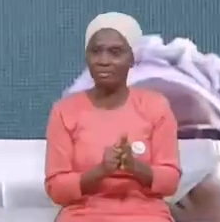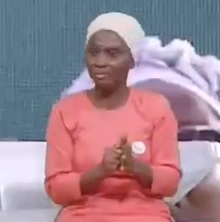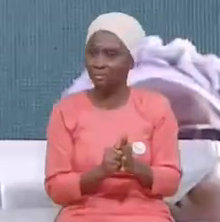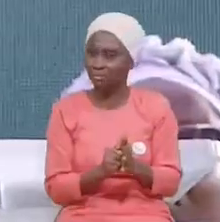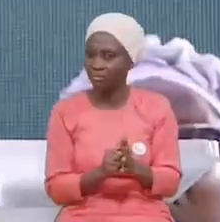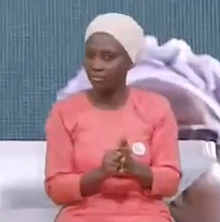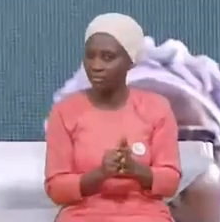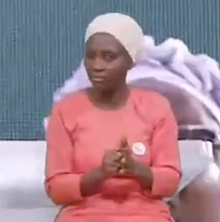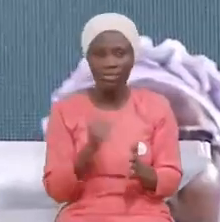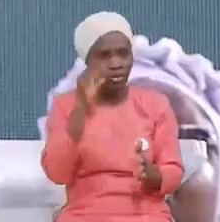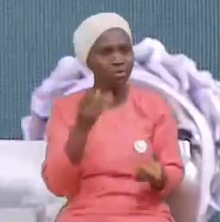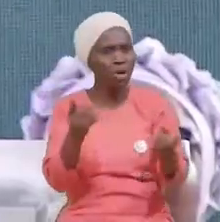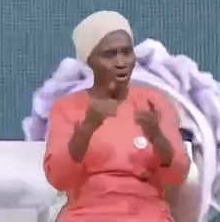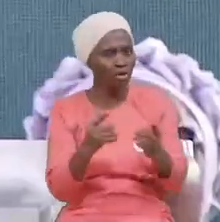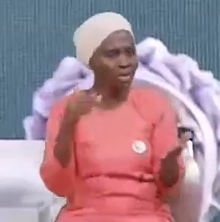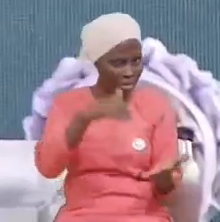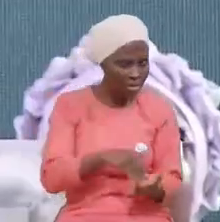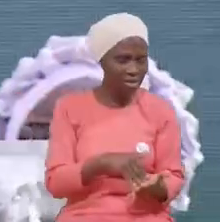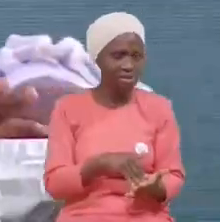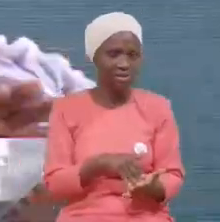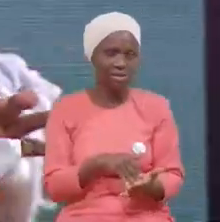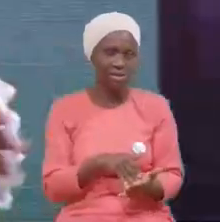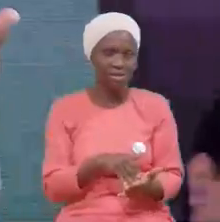La femme est venue après.